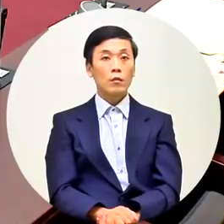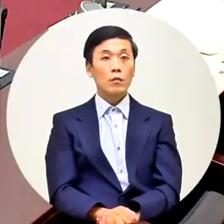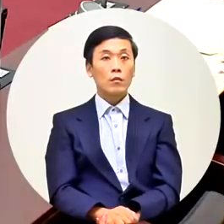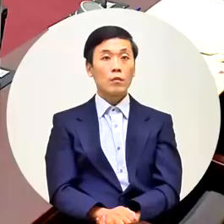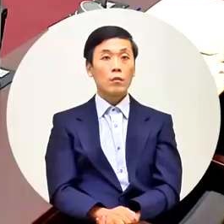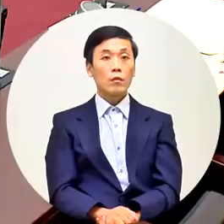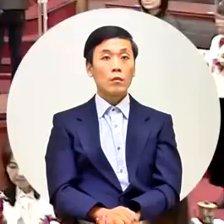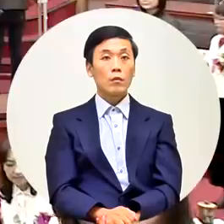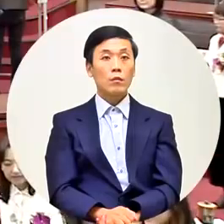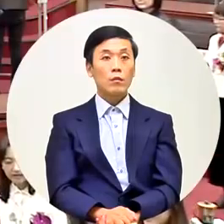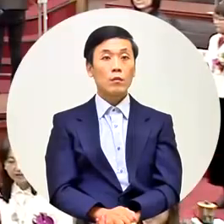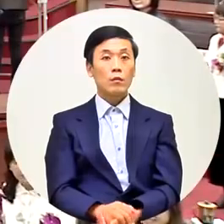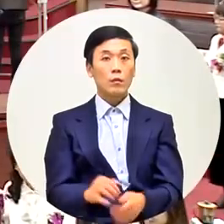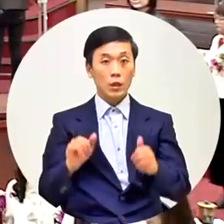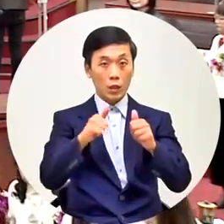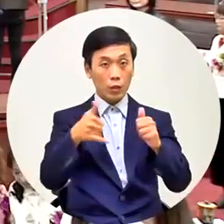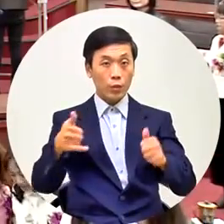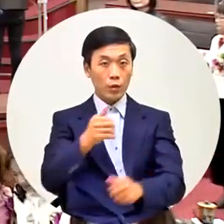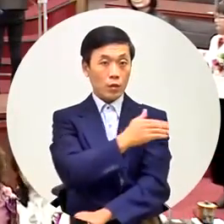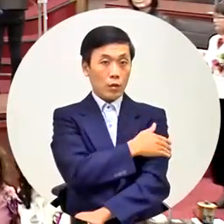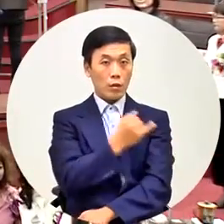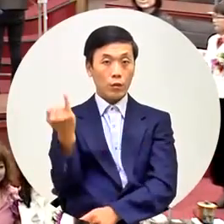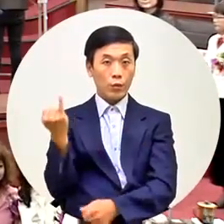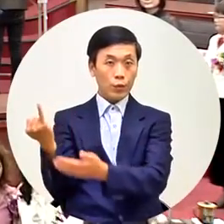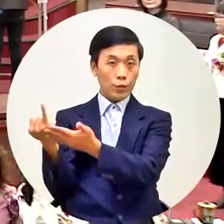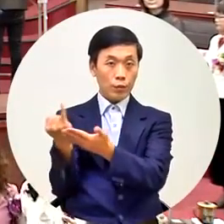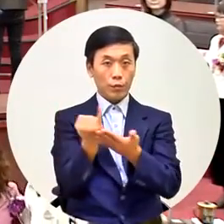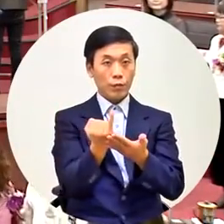请陈慧文议员领取选票。